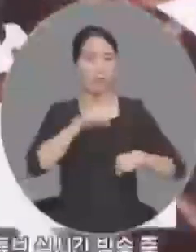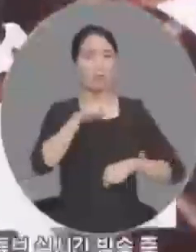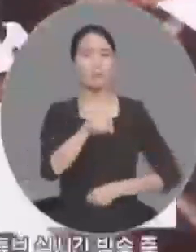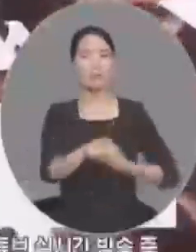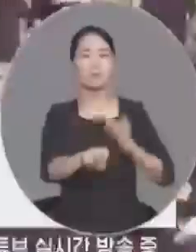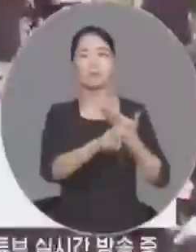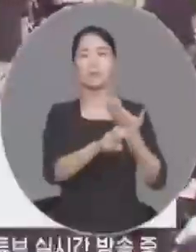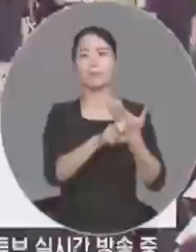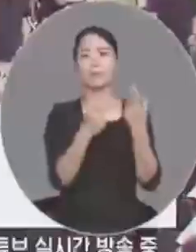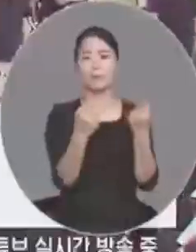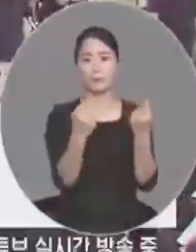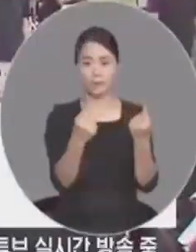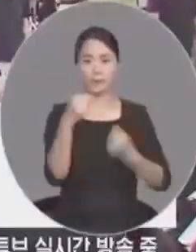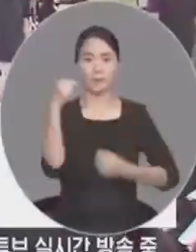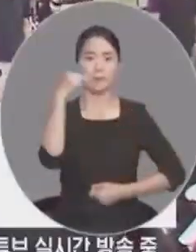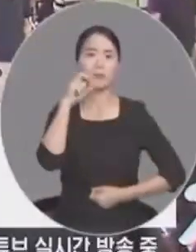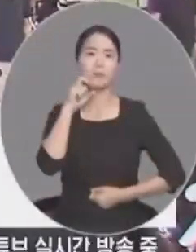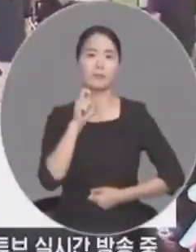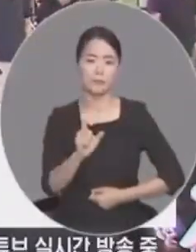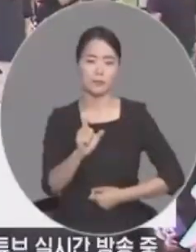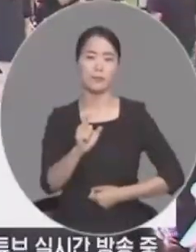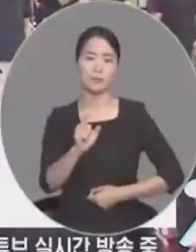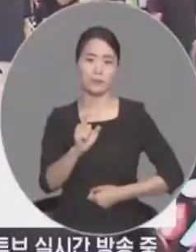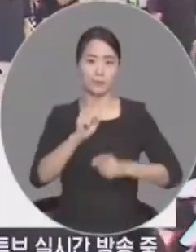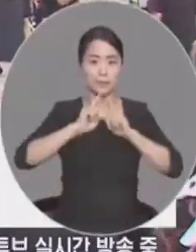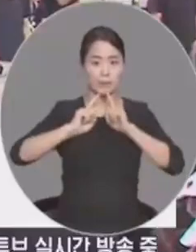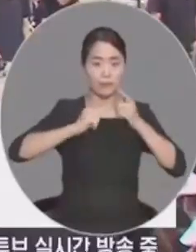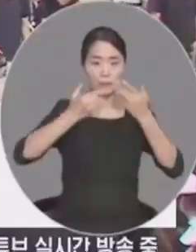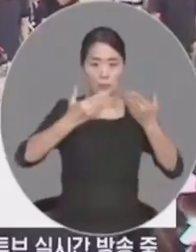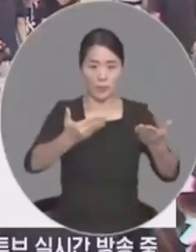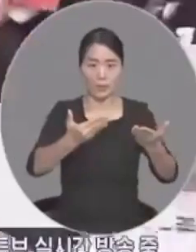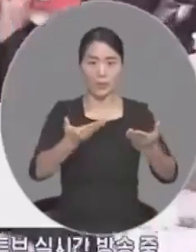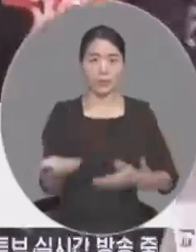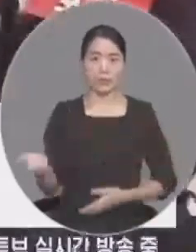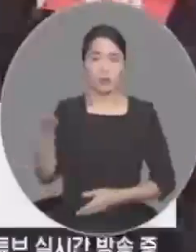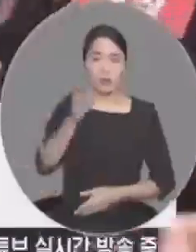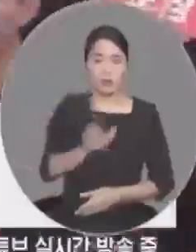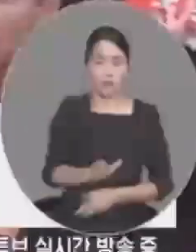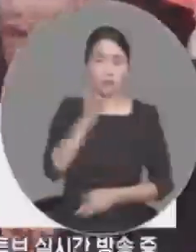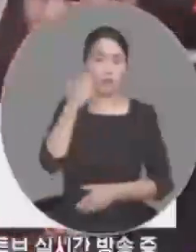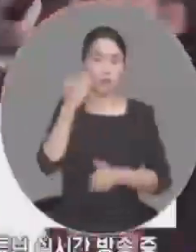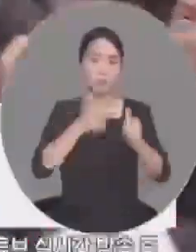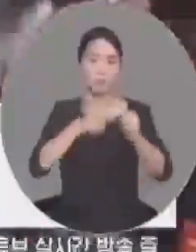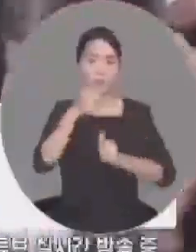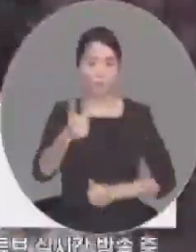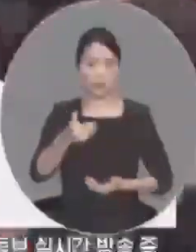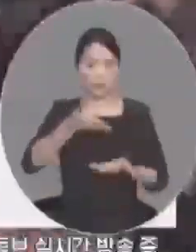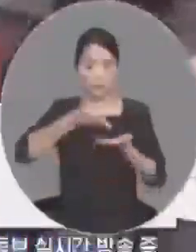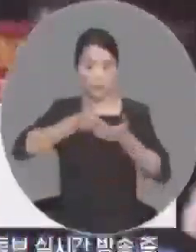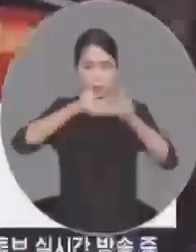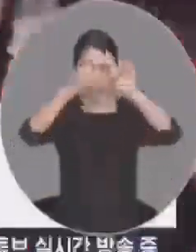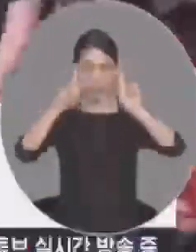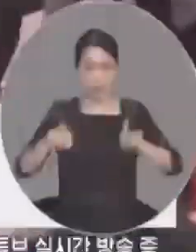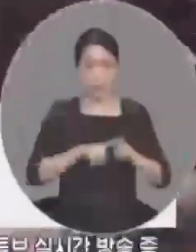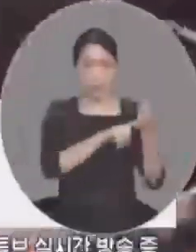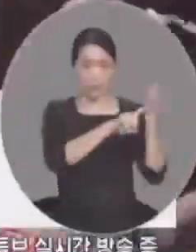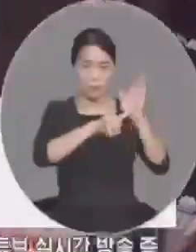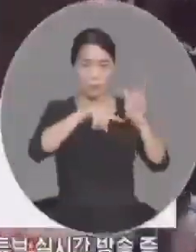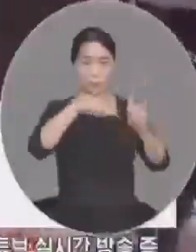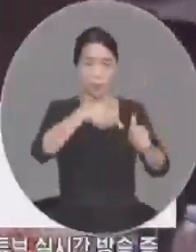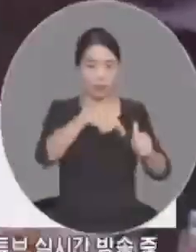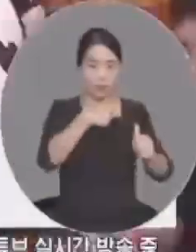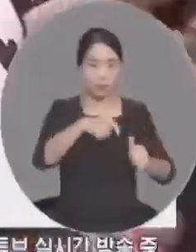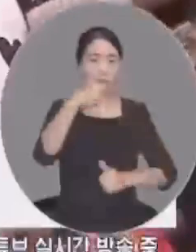불법 파업이어서 엄정 대응하겠다고 강조했지만 선창수 울산교육감은 서한문을 내고 수업할 수 없는